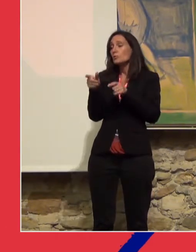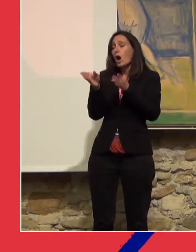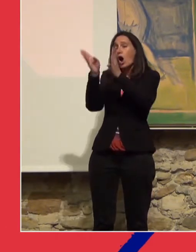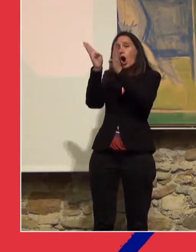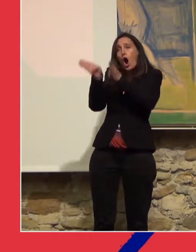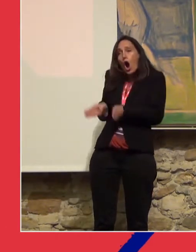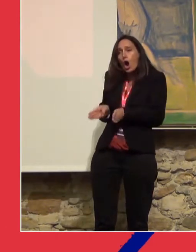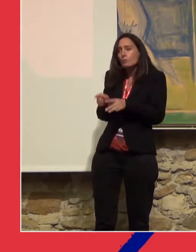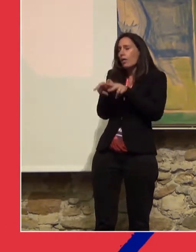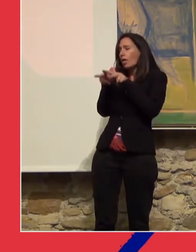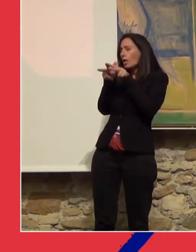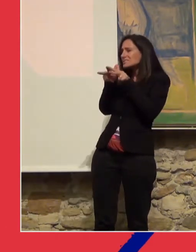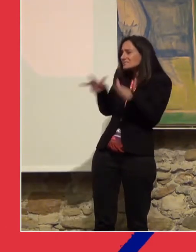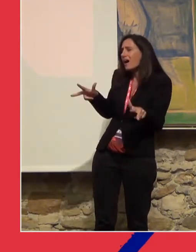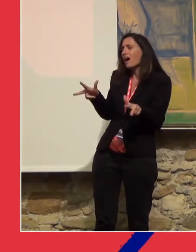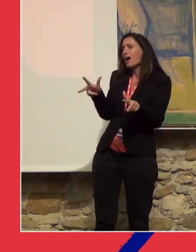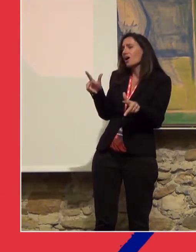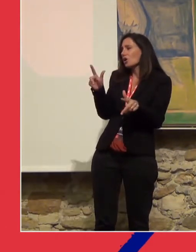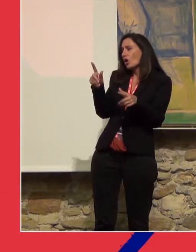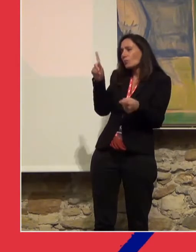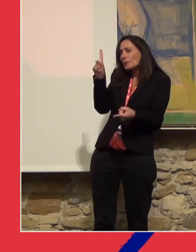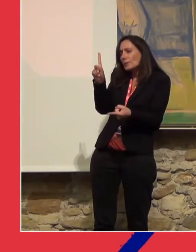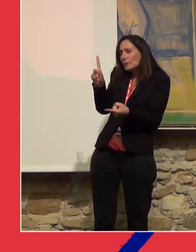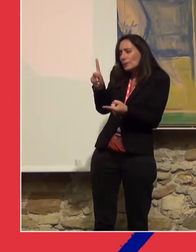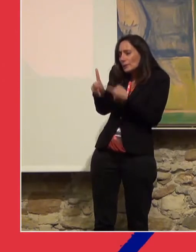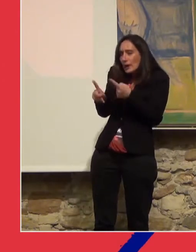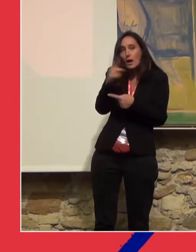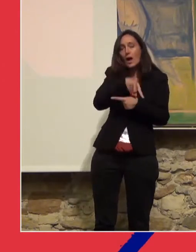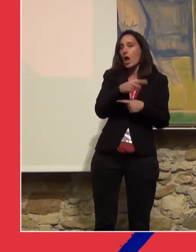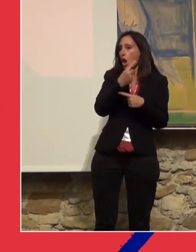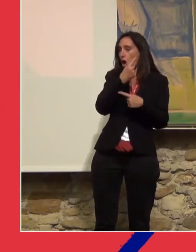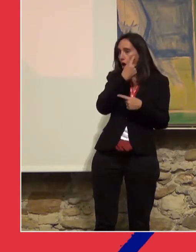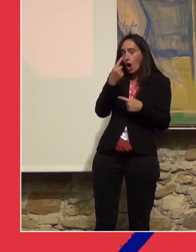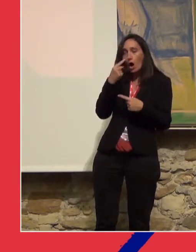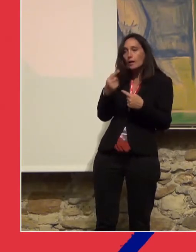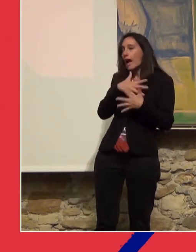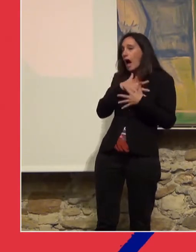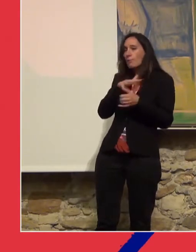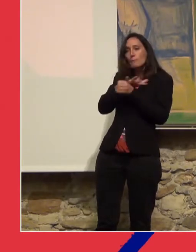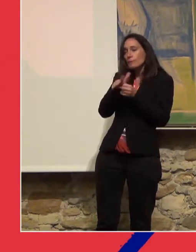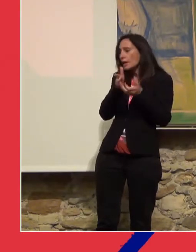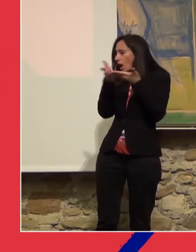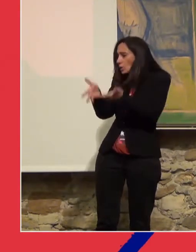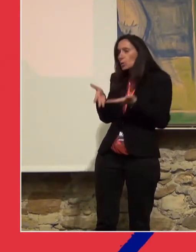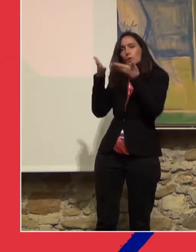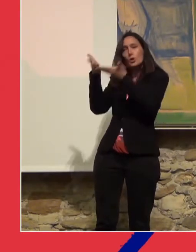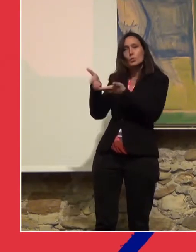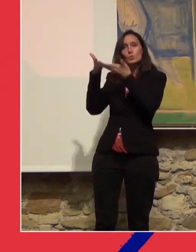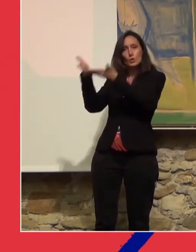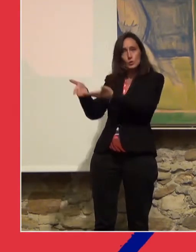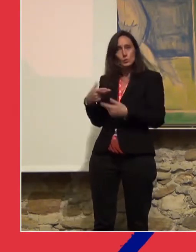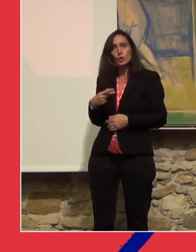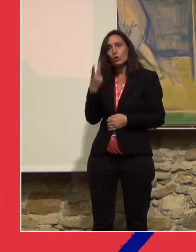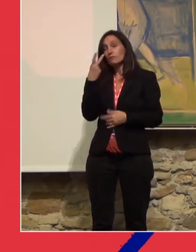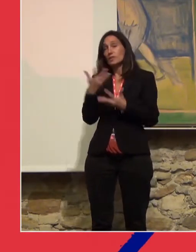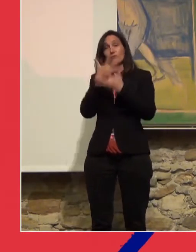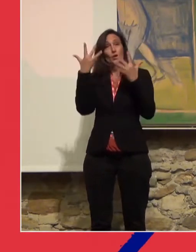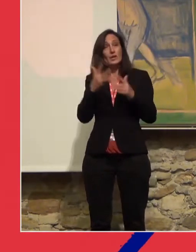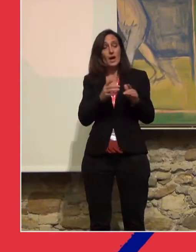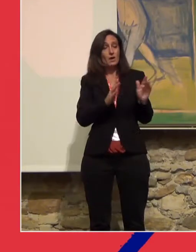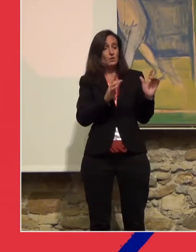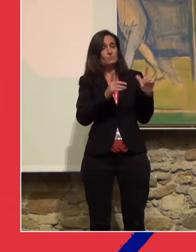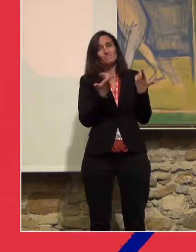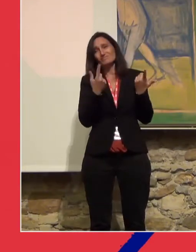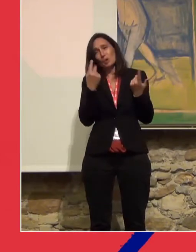in agguato. La situazione era grave, lo vedevo guardando i monitor, gli esami, capivo